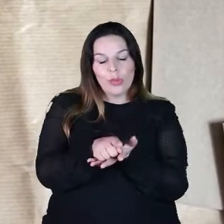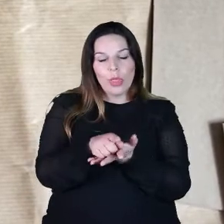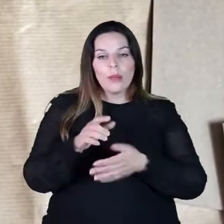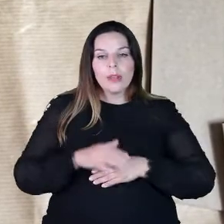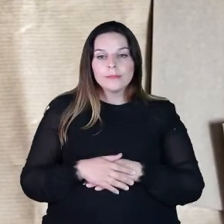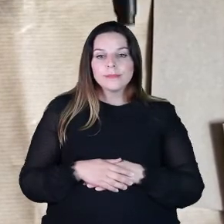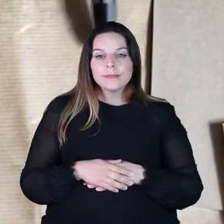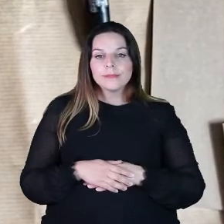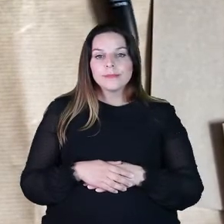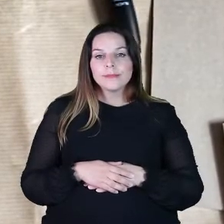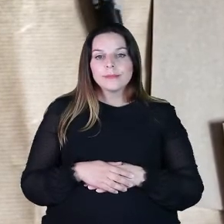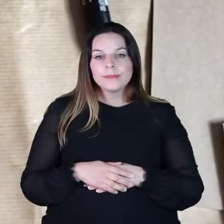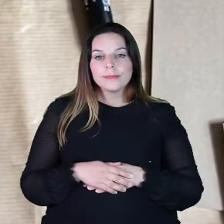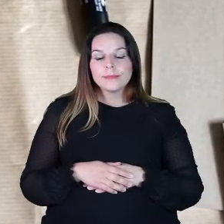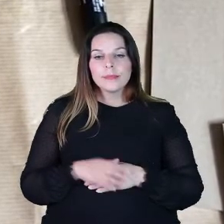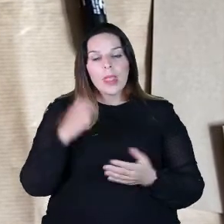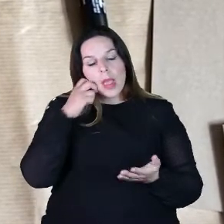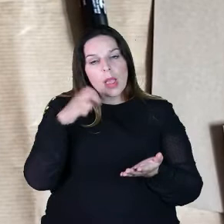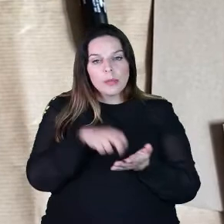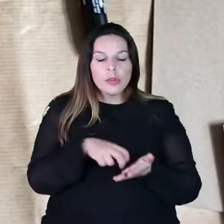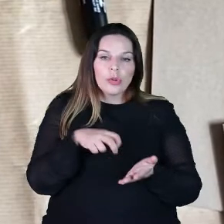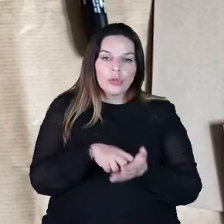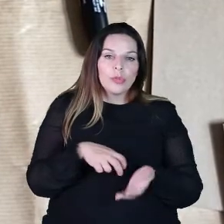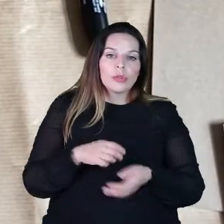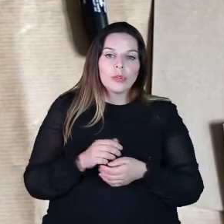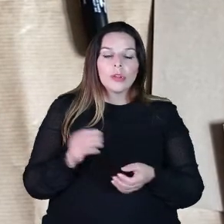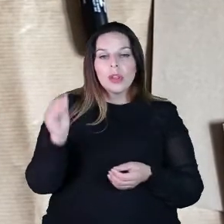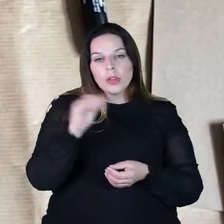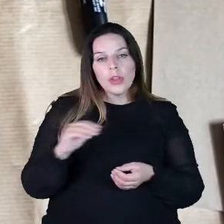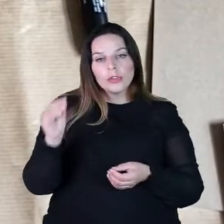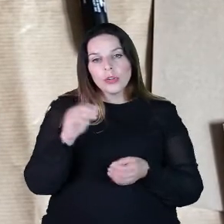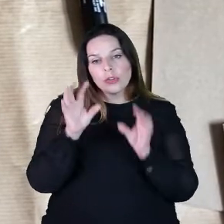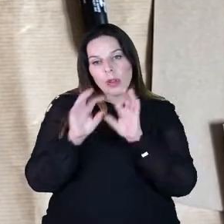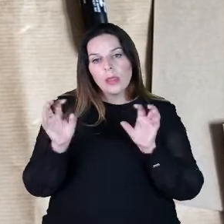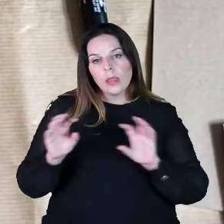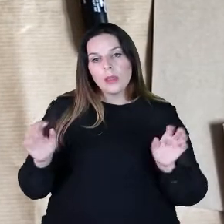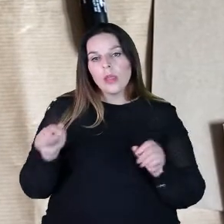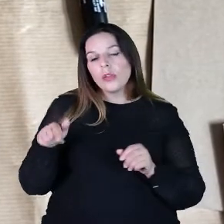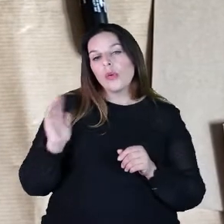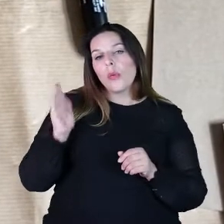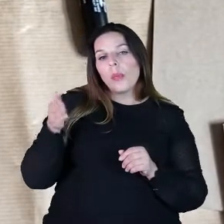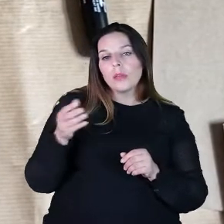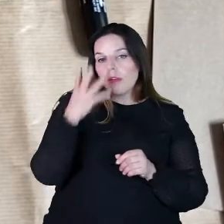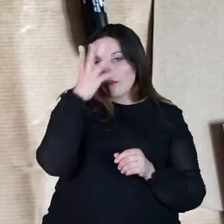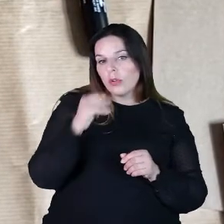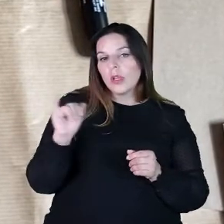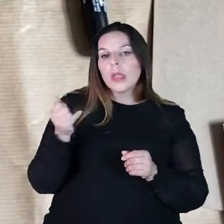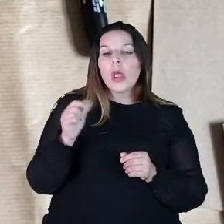Tak, jeszcze szybciutko. Pieczątki dekoracyjne, one będą udawały łuski.